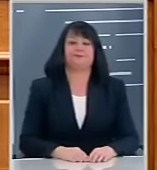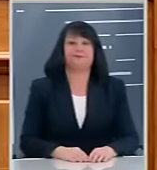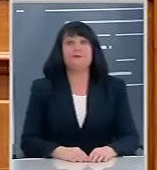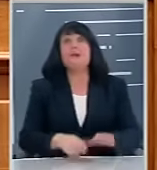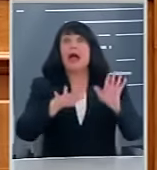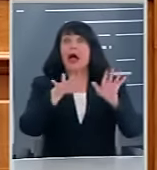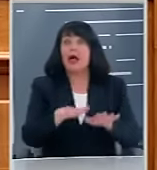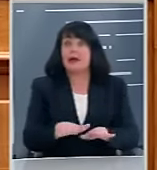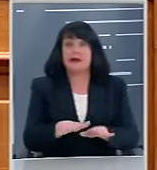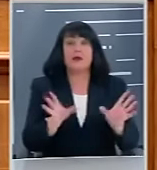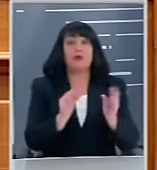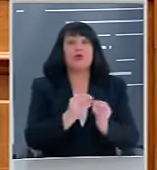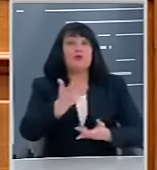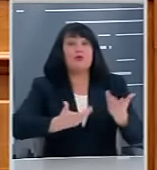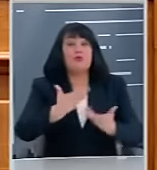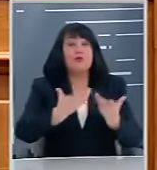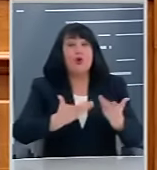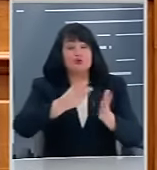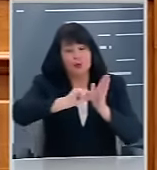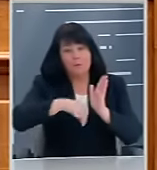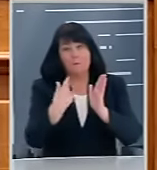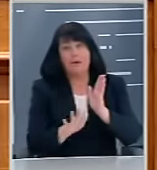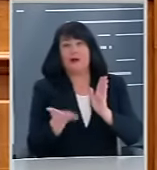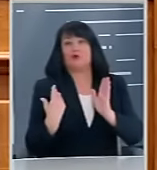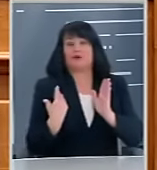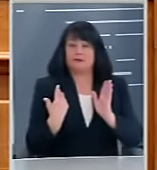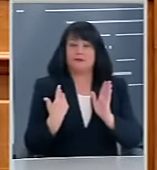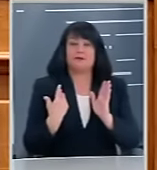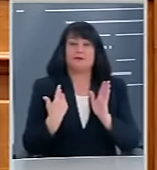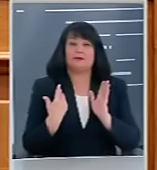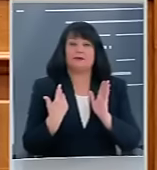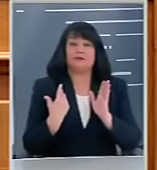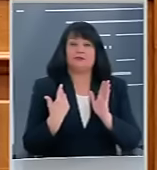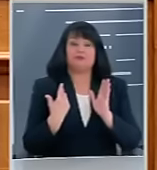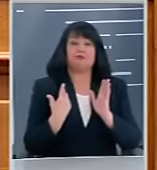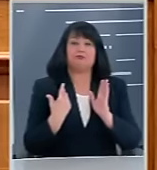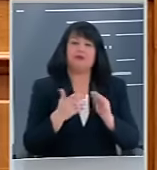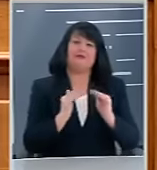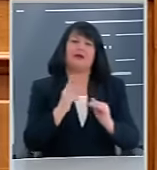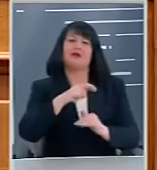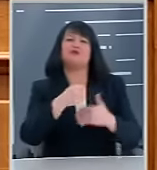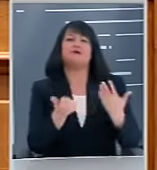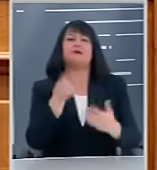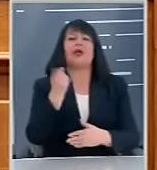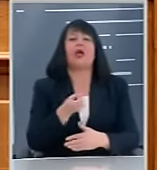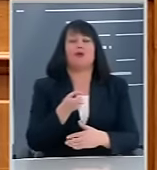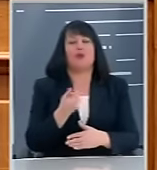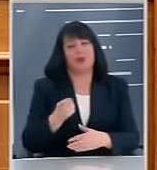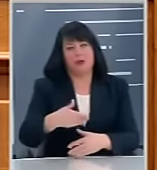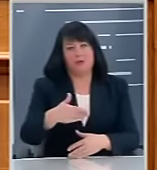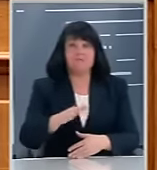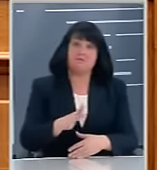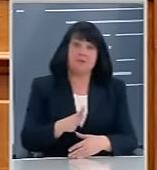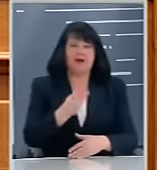προϋπολογισμών και των υπογραφών που είχαν μπει θα είχε μείνει σταθερή στο 26% και